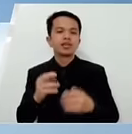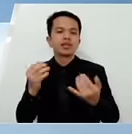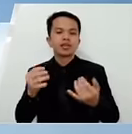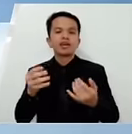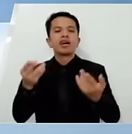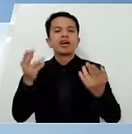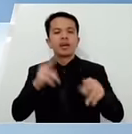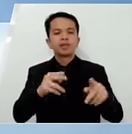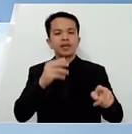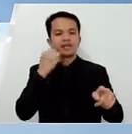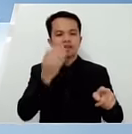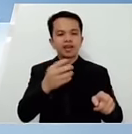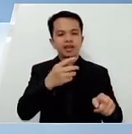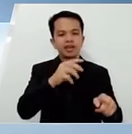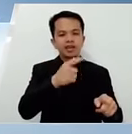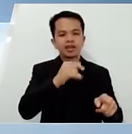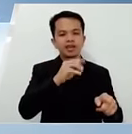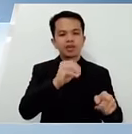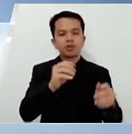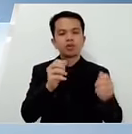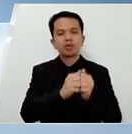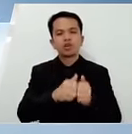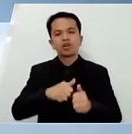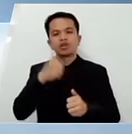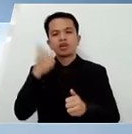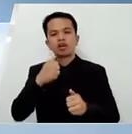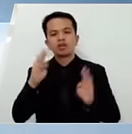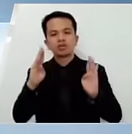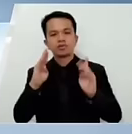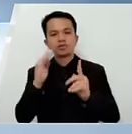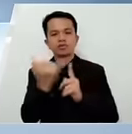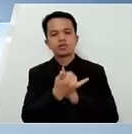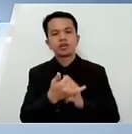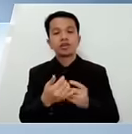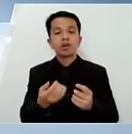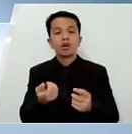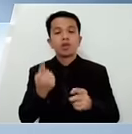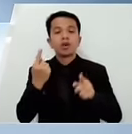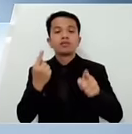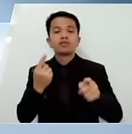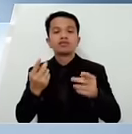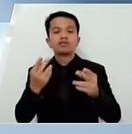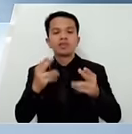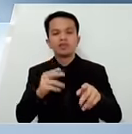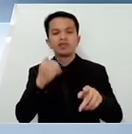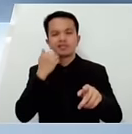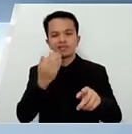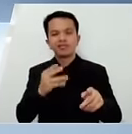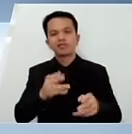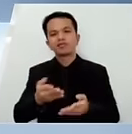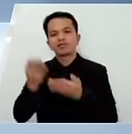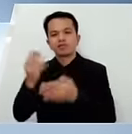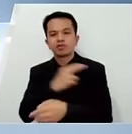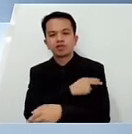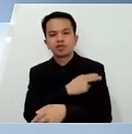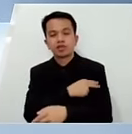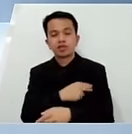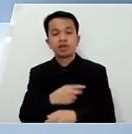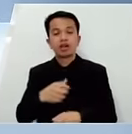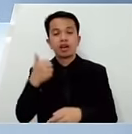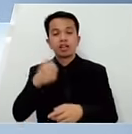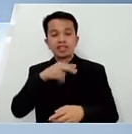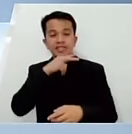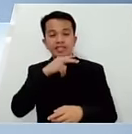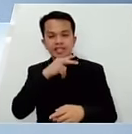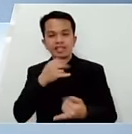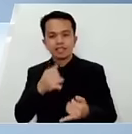pa, kabilang ang 2 opisyal ng barangay. Isa pang biktima ang kalaunay na sawi sa ospital. Ilan sa mga narestong suspect ang nagturo sa